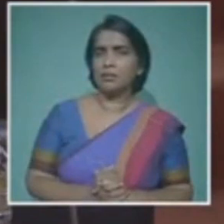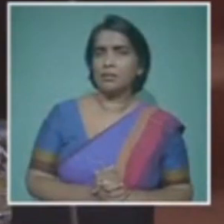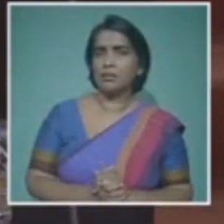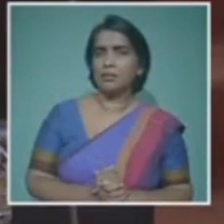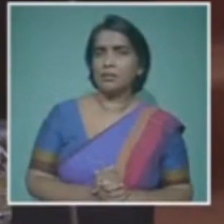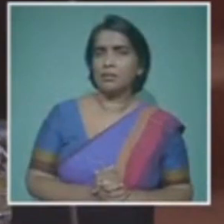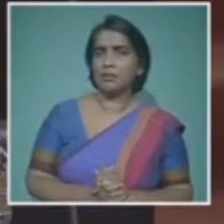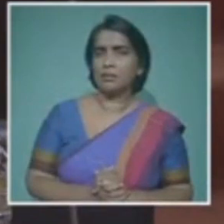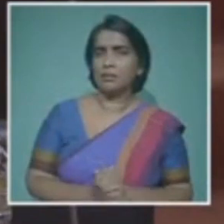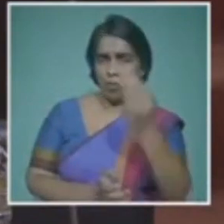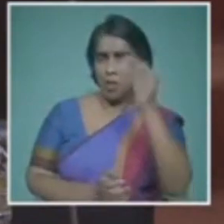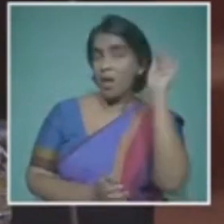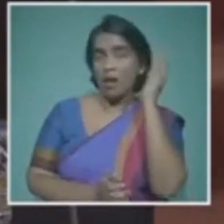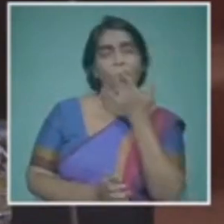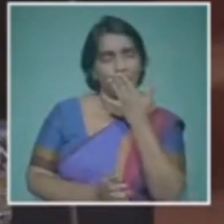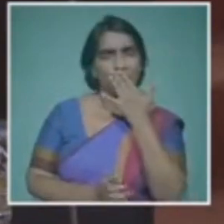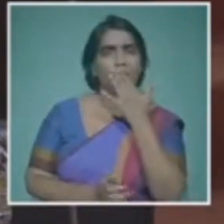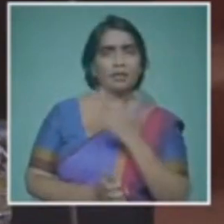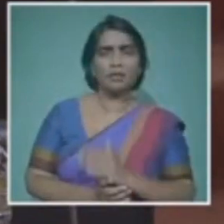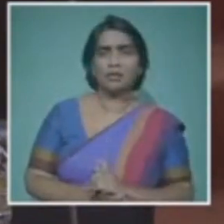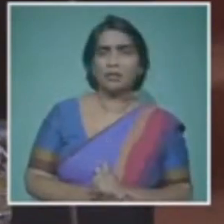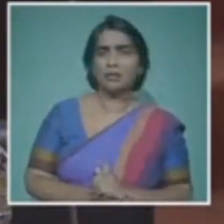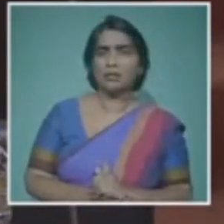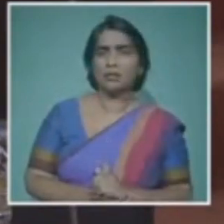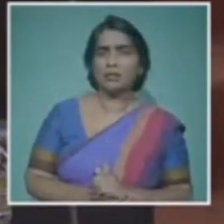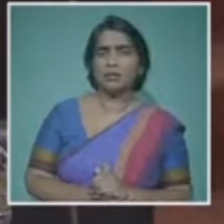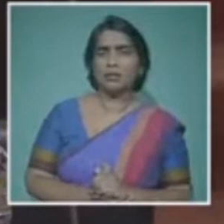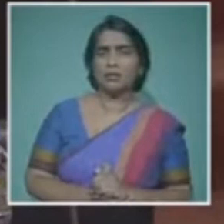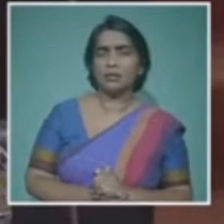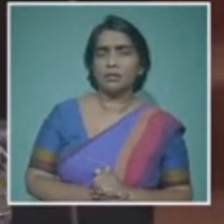මම කියවන්න පොඩ්ඩක් අහගෙන ඉගෙන ගන්න. පොඩ්ඩක් අහගෙන ඉගෙන ගන්න.